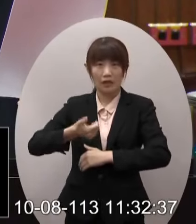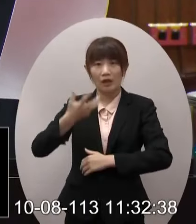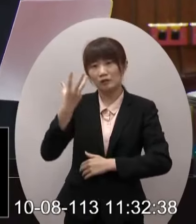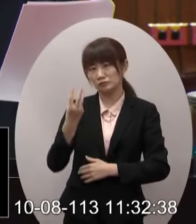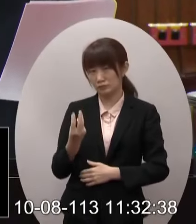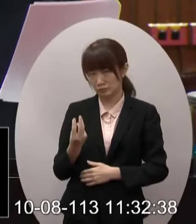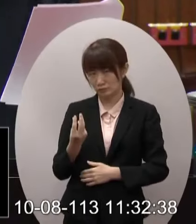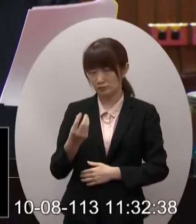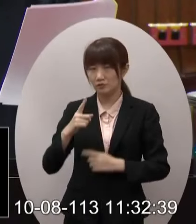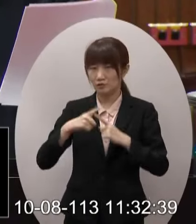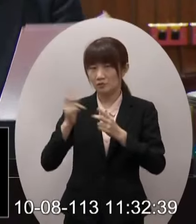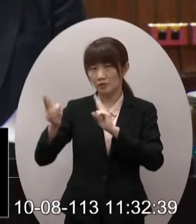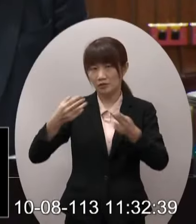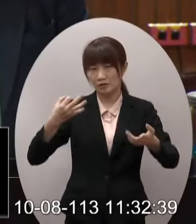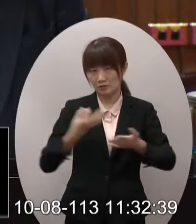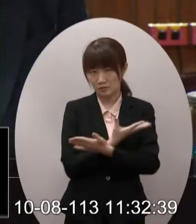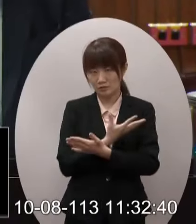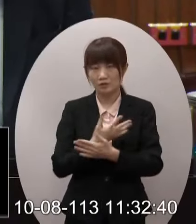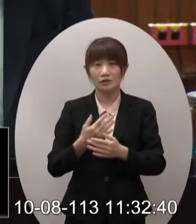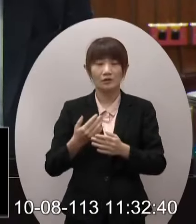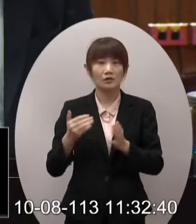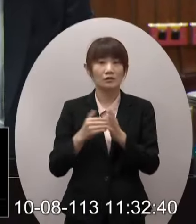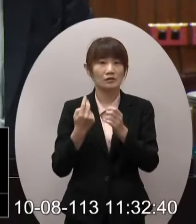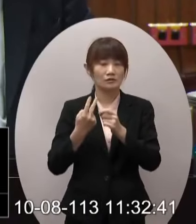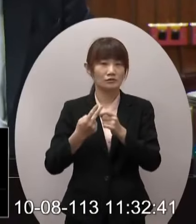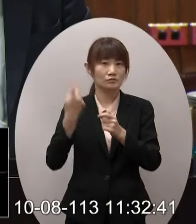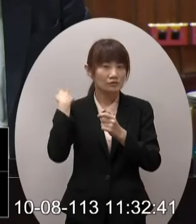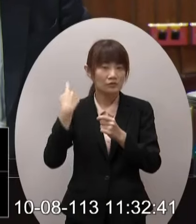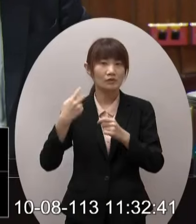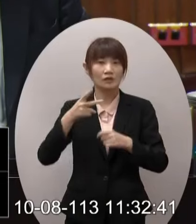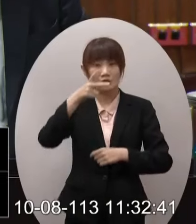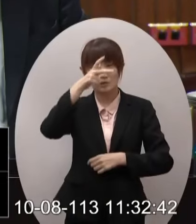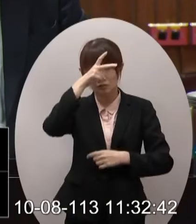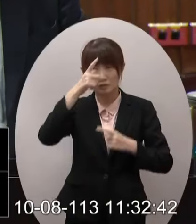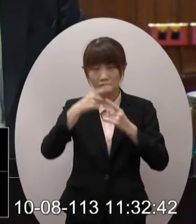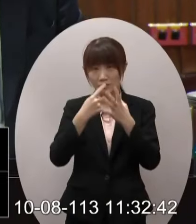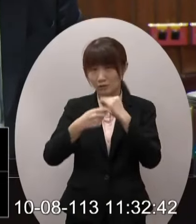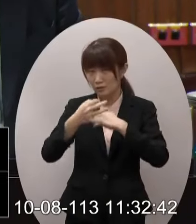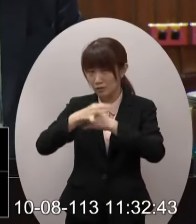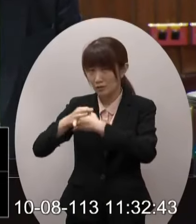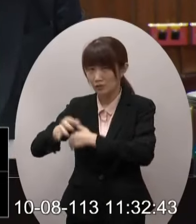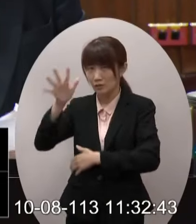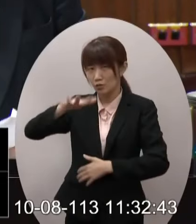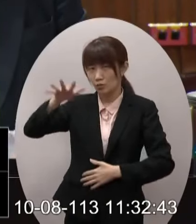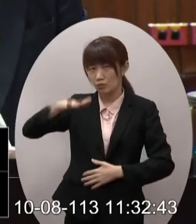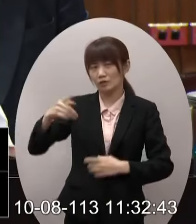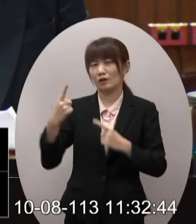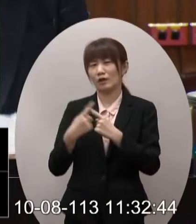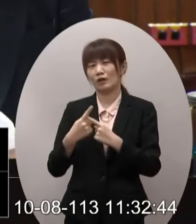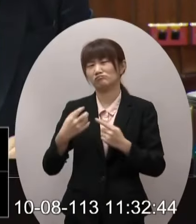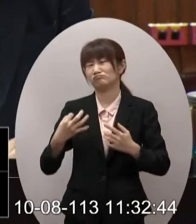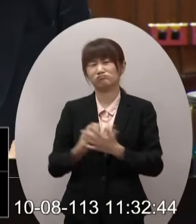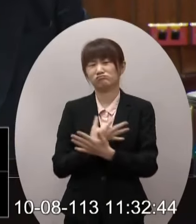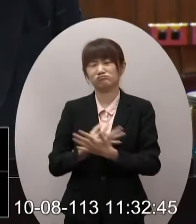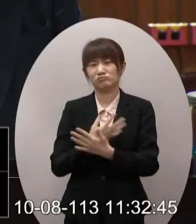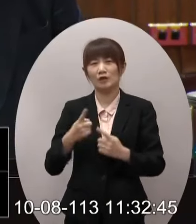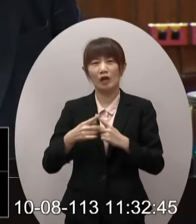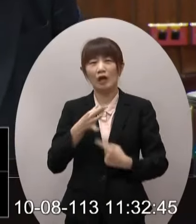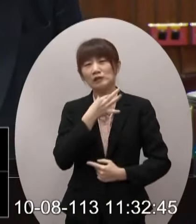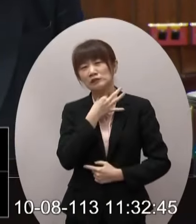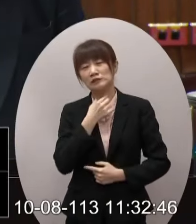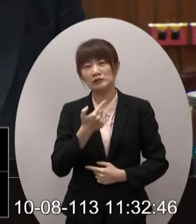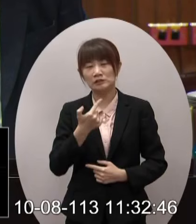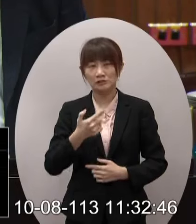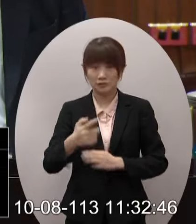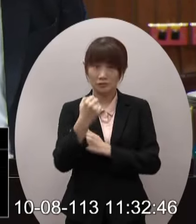足。到去年底，我们全国总共缺了5000位警察。所以院长、部长，这一点我